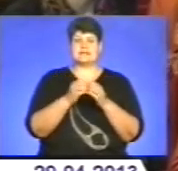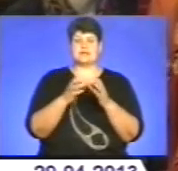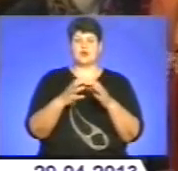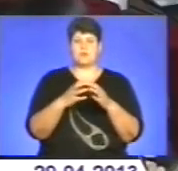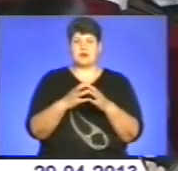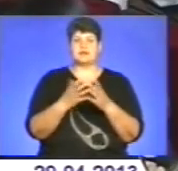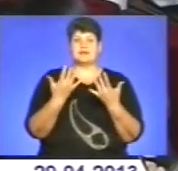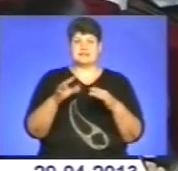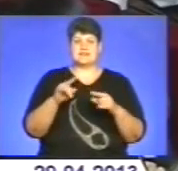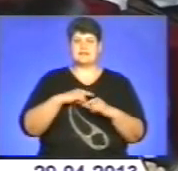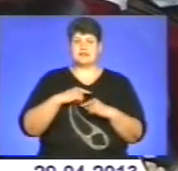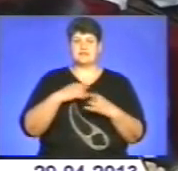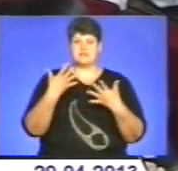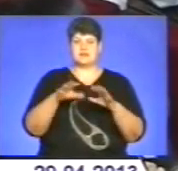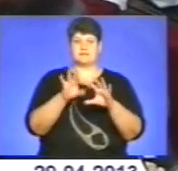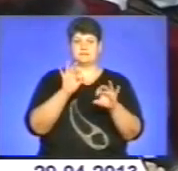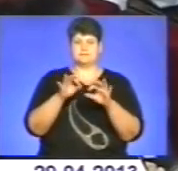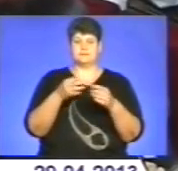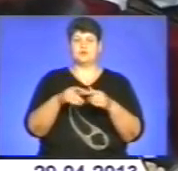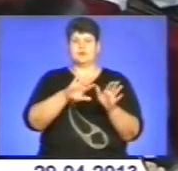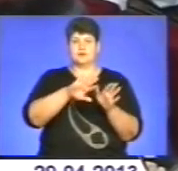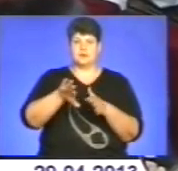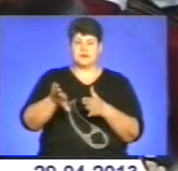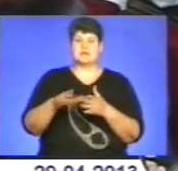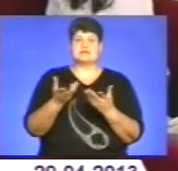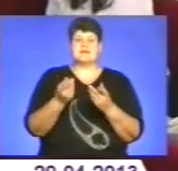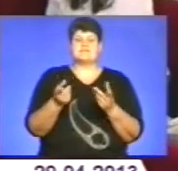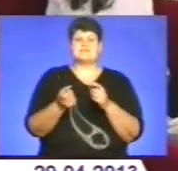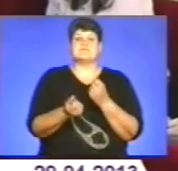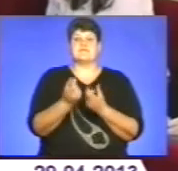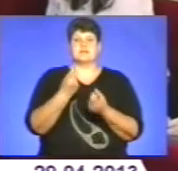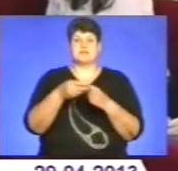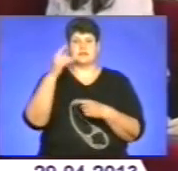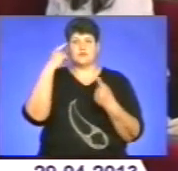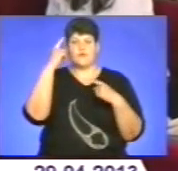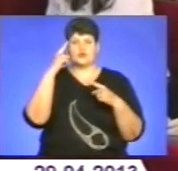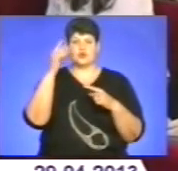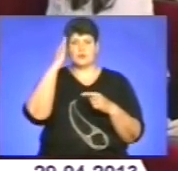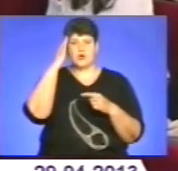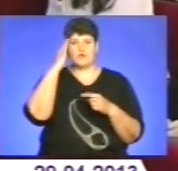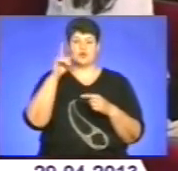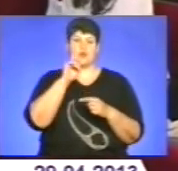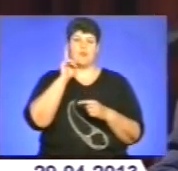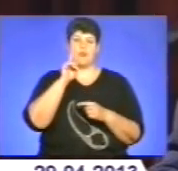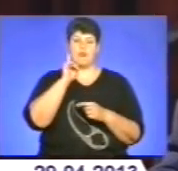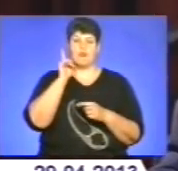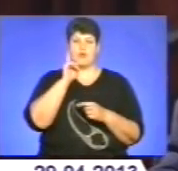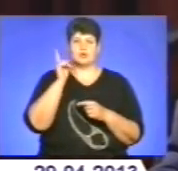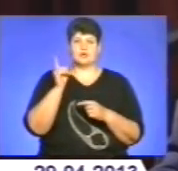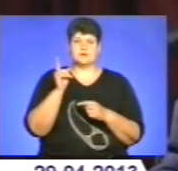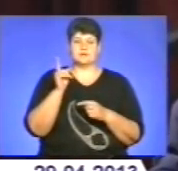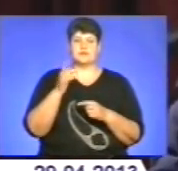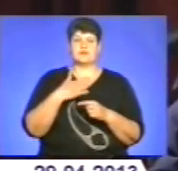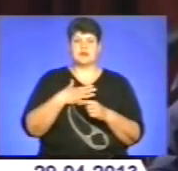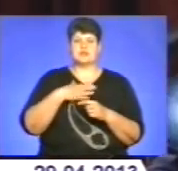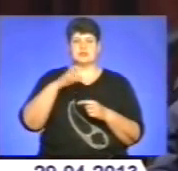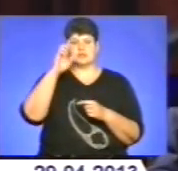пройшли відбіркові тури. Завдання конкурсу – виявити творчу та обдаровану молодь. Федорович Янукович, наш президент нашої